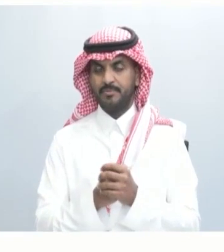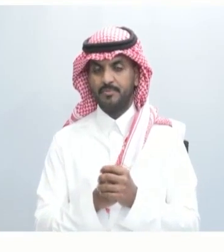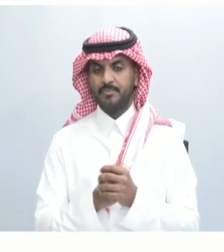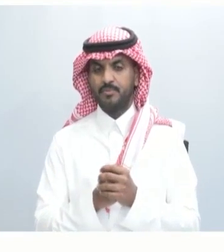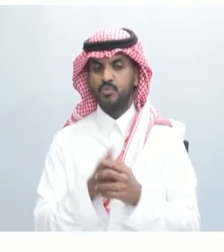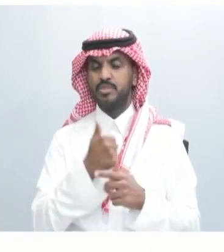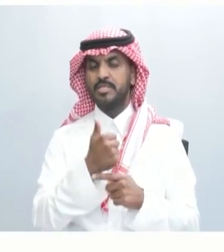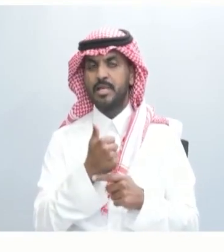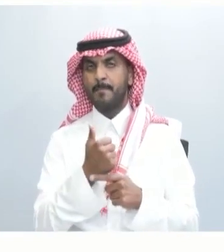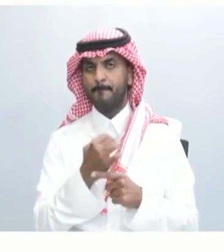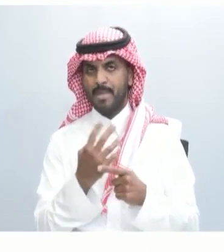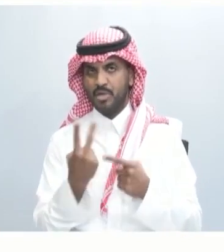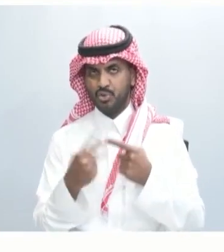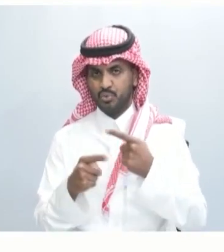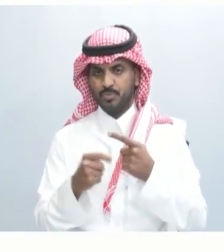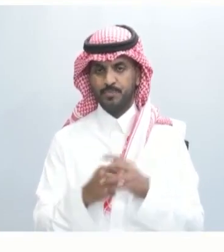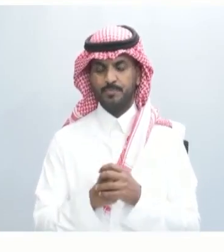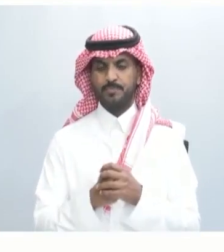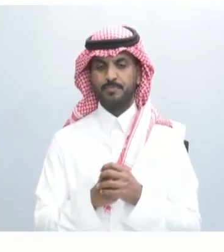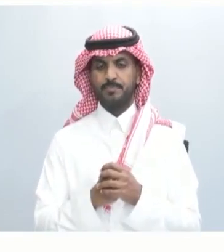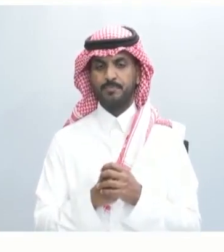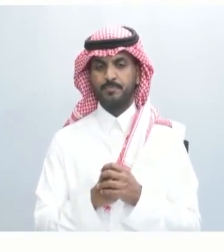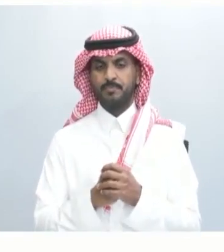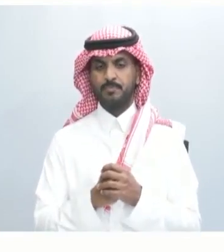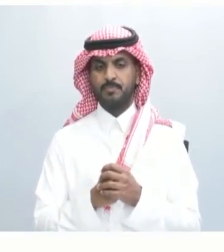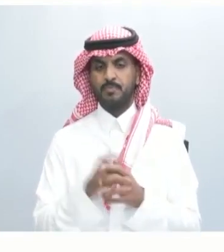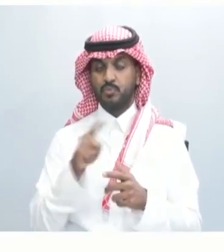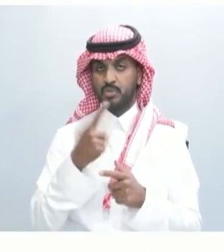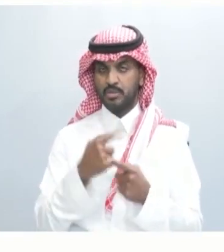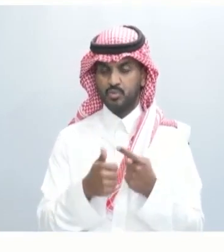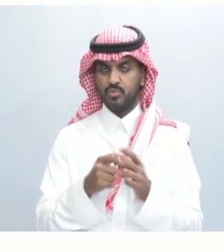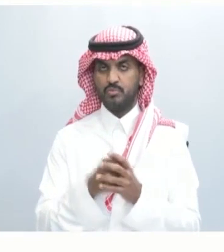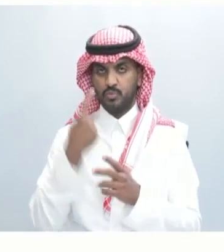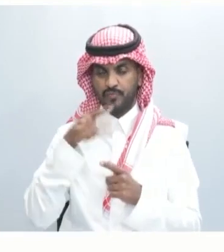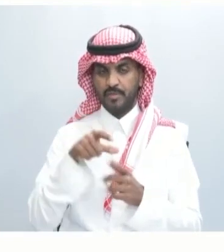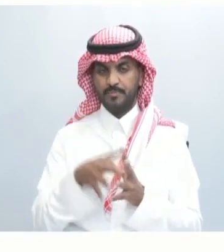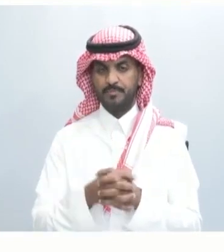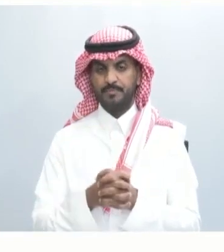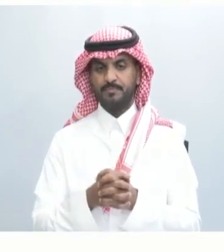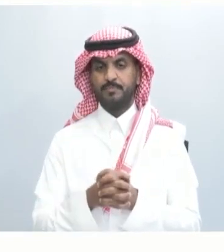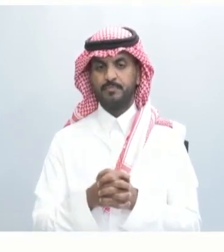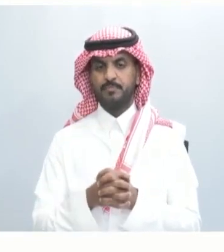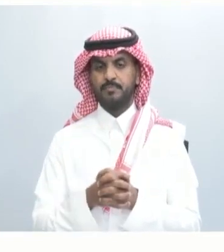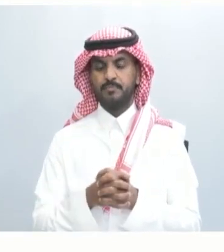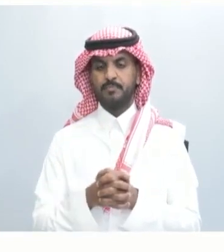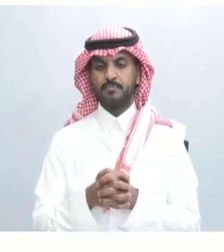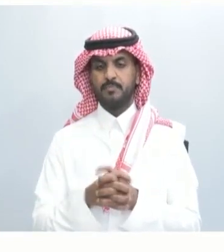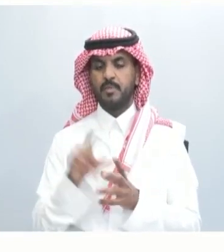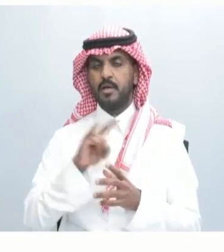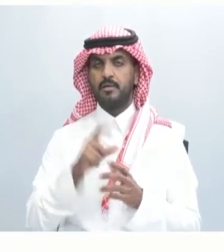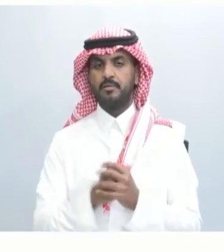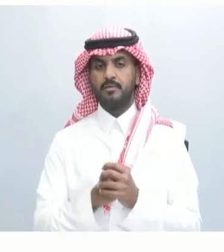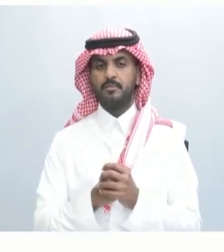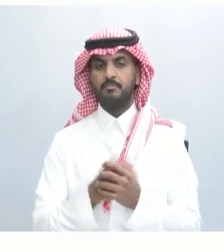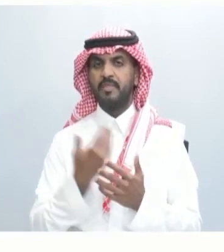سته من عشرين بارك الله فيكم هل سته من عشرين موجوده بارك الله فيكم من هذه الاجابات لا